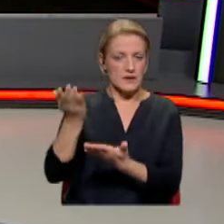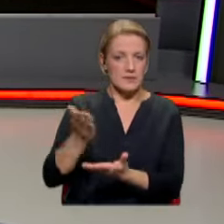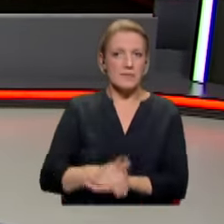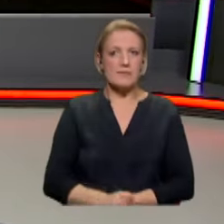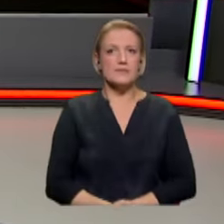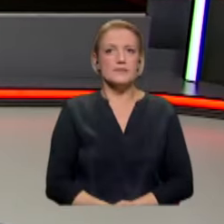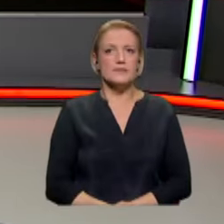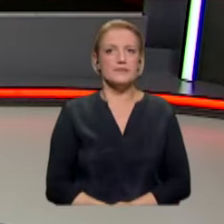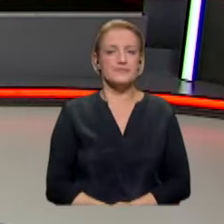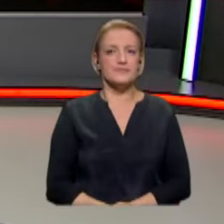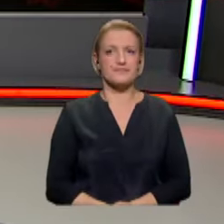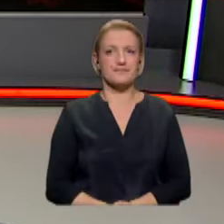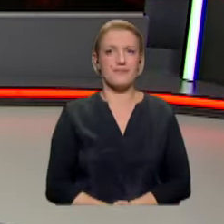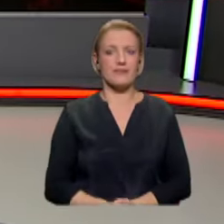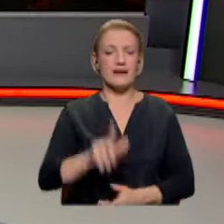anda